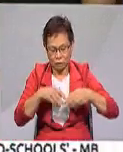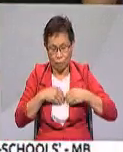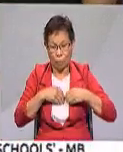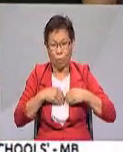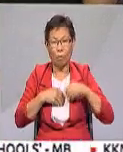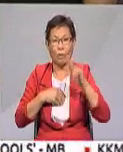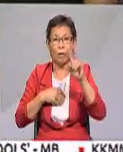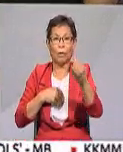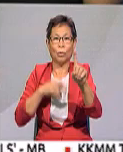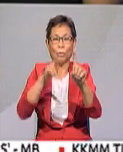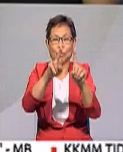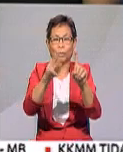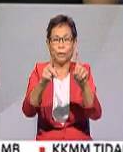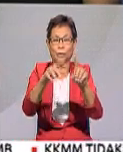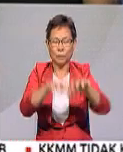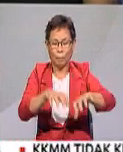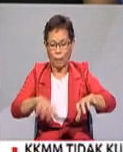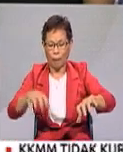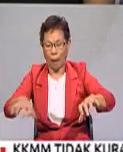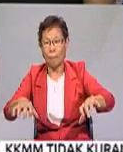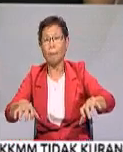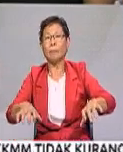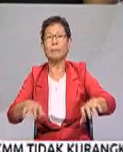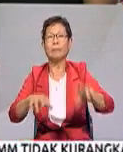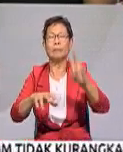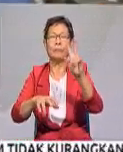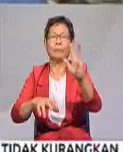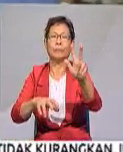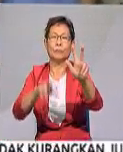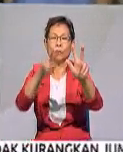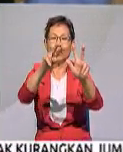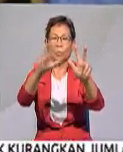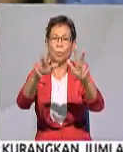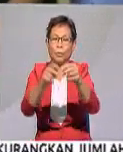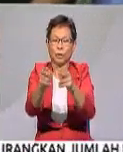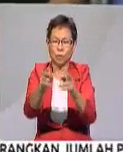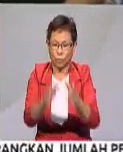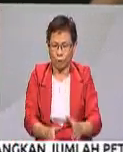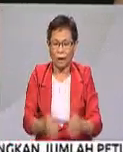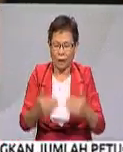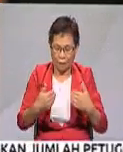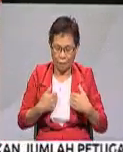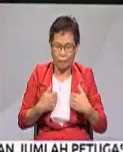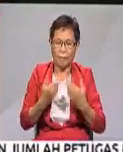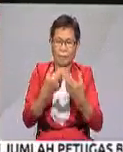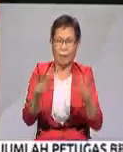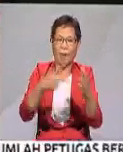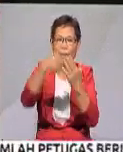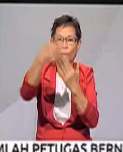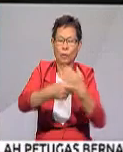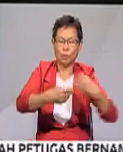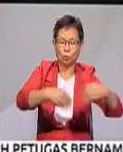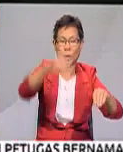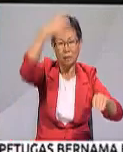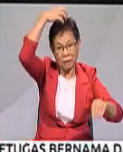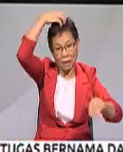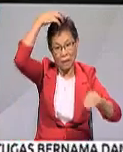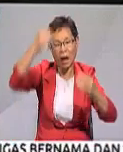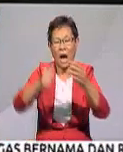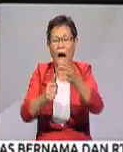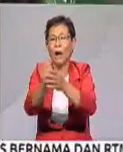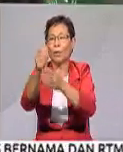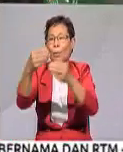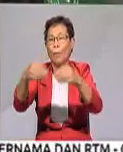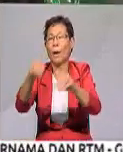melibatkan 121 lokasi dengan 323 usahawan. Beliau melancarkan program jualan Selangor Agro Market